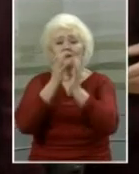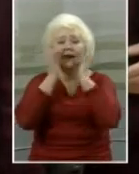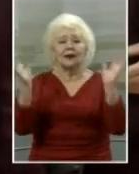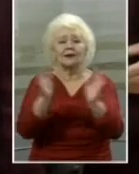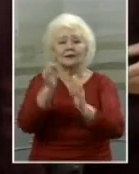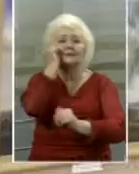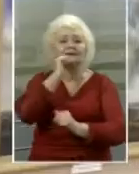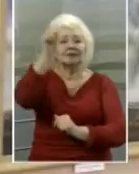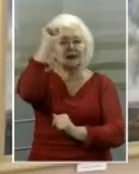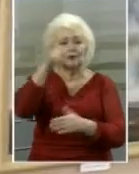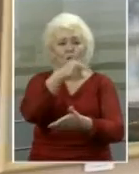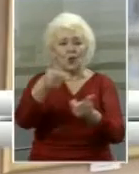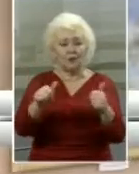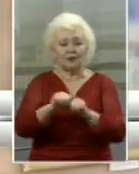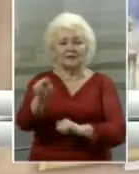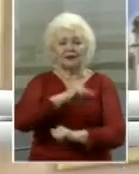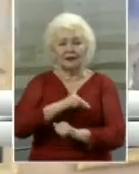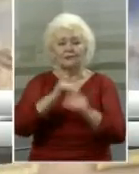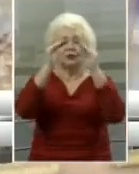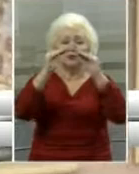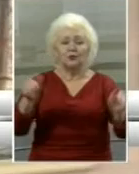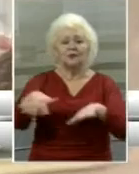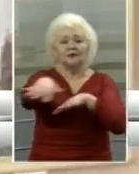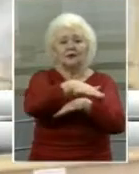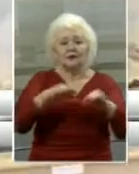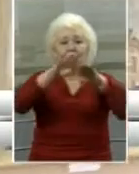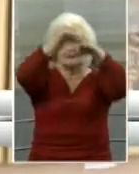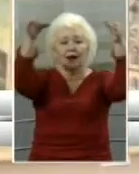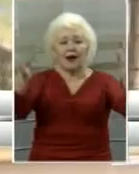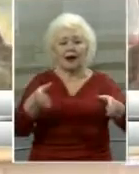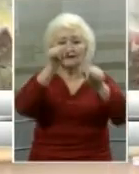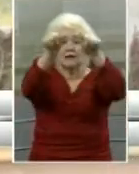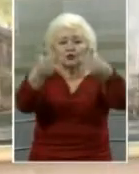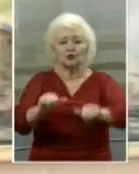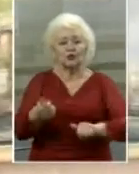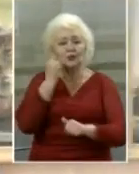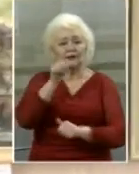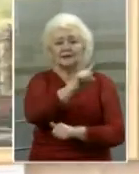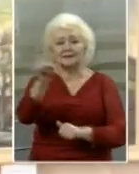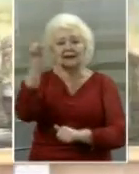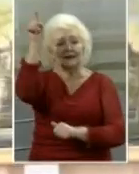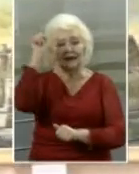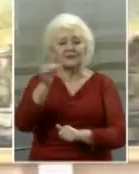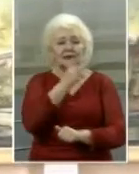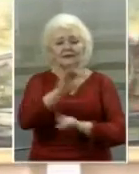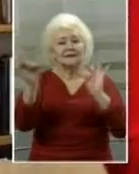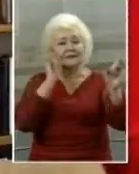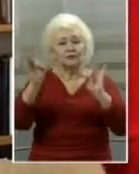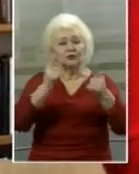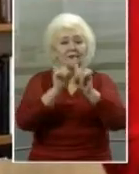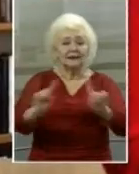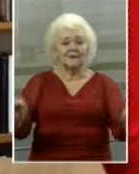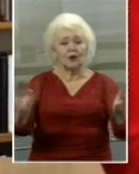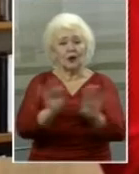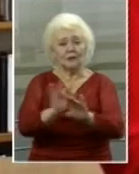хранителем старого міста. В його роботах – будівлі, подвір'я, арки і скульптури, що завмерли у часі та звучать єдиною мелодією.